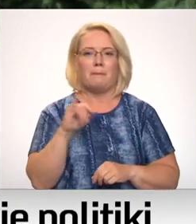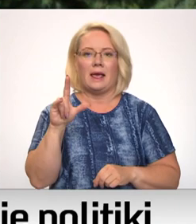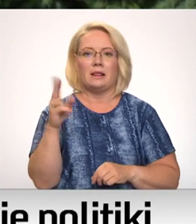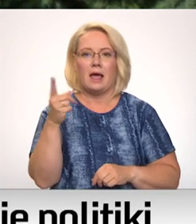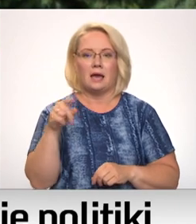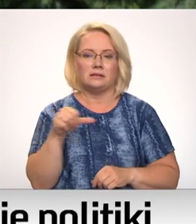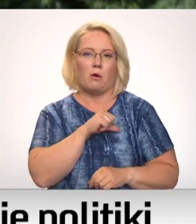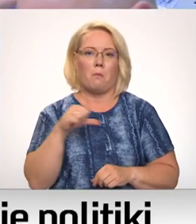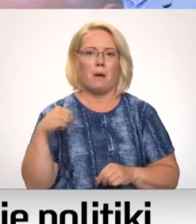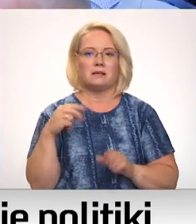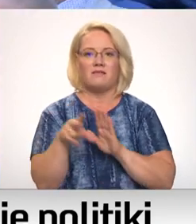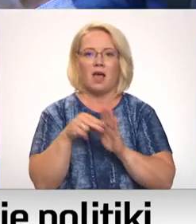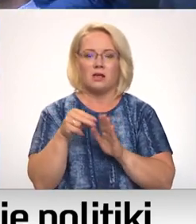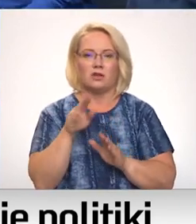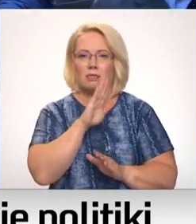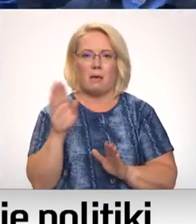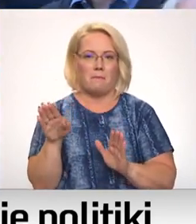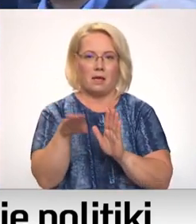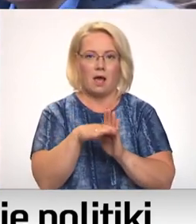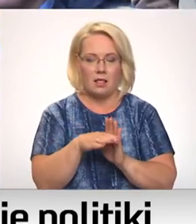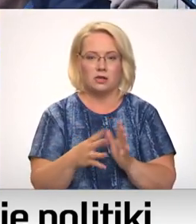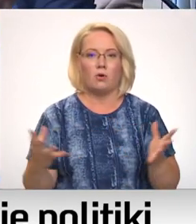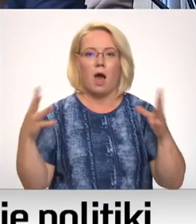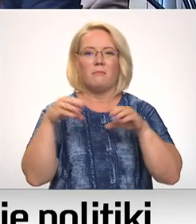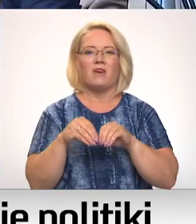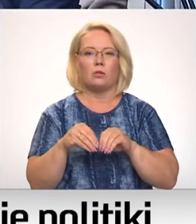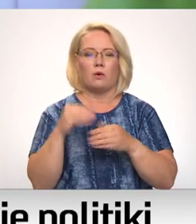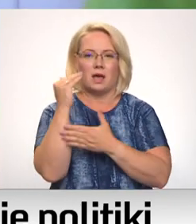pats vēlēšanās nekandidē. No apvienotā saraksta vēlēšanām